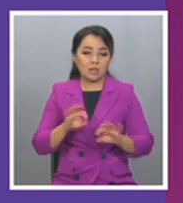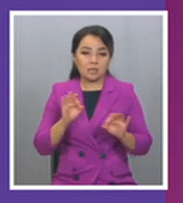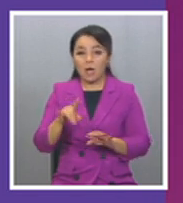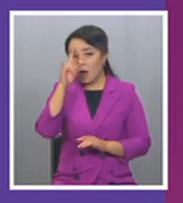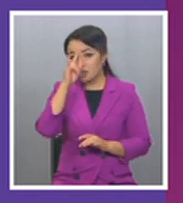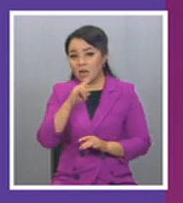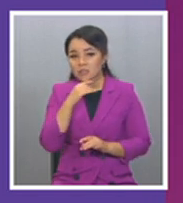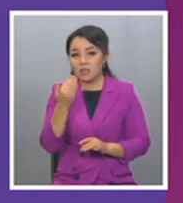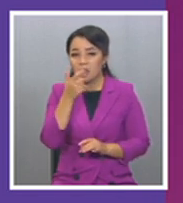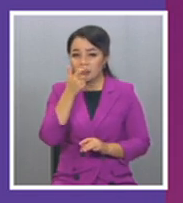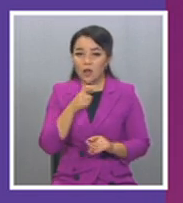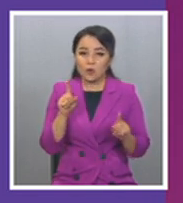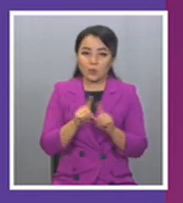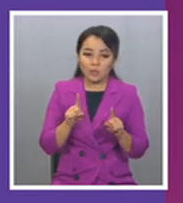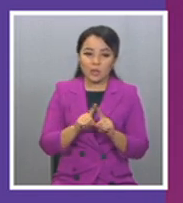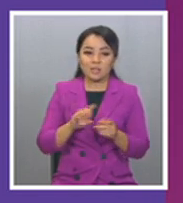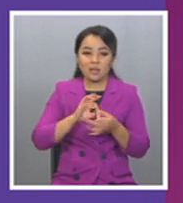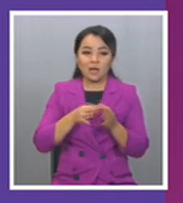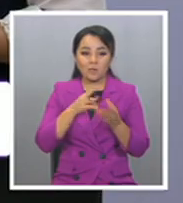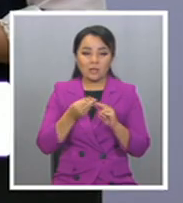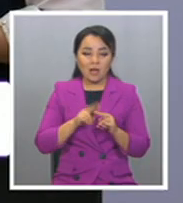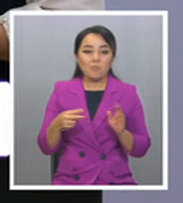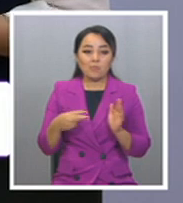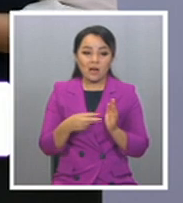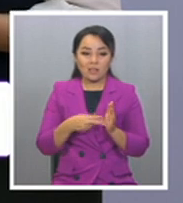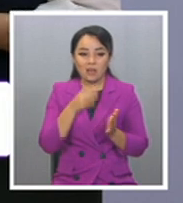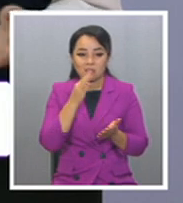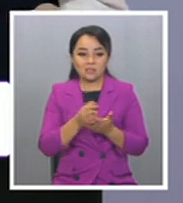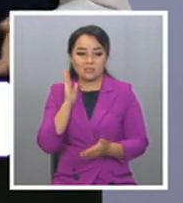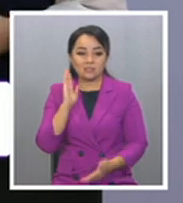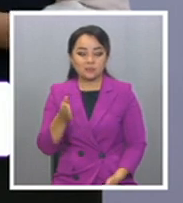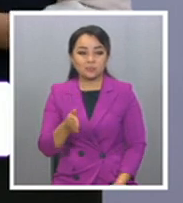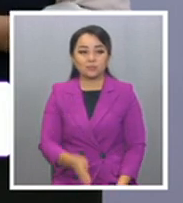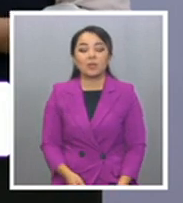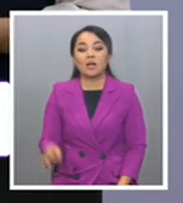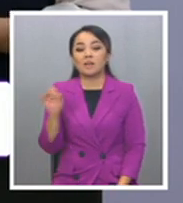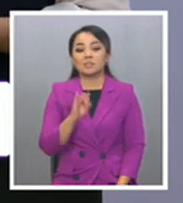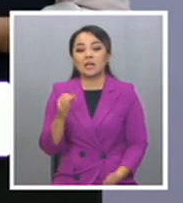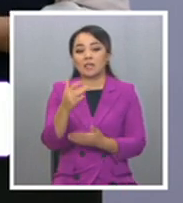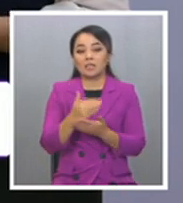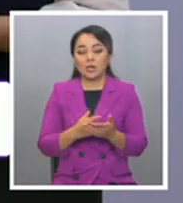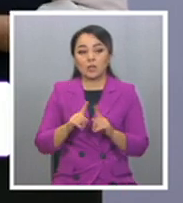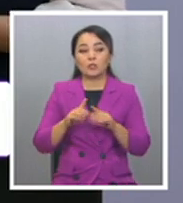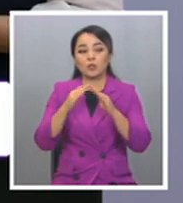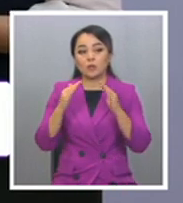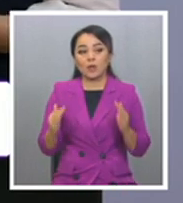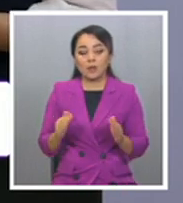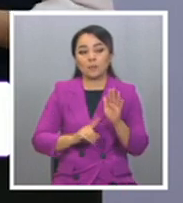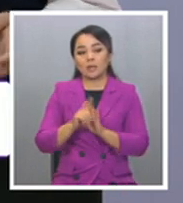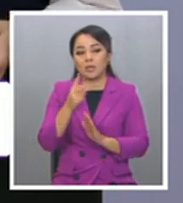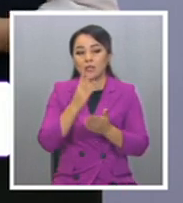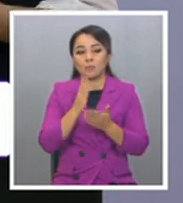қазақтардың этнографиясы жайлы бағалайсыз. Деректер тізгінін киіз үйден бастайық. Киіз